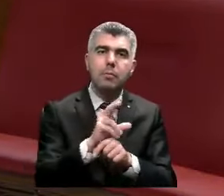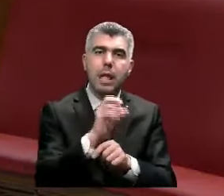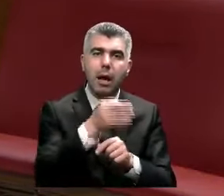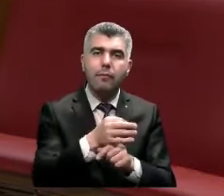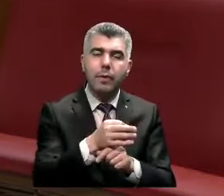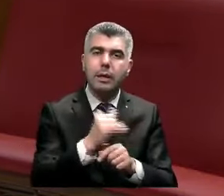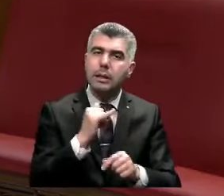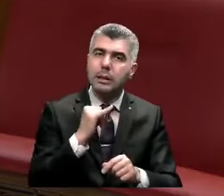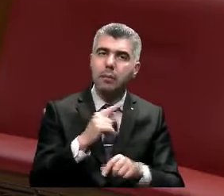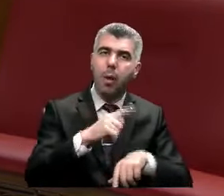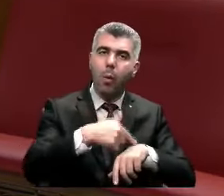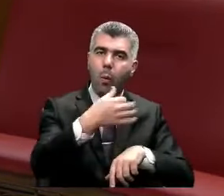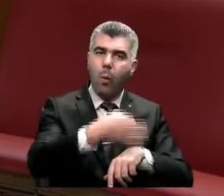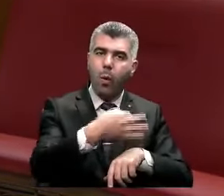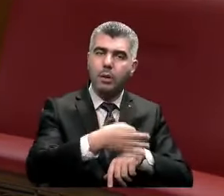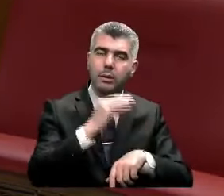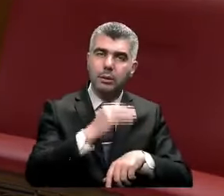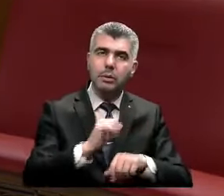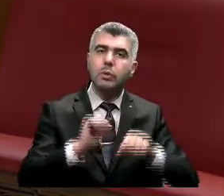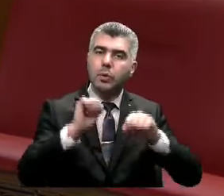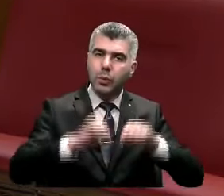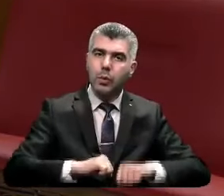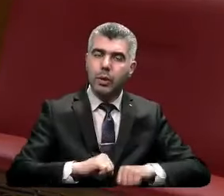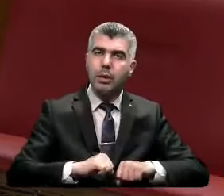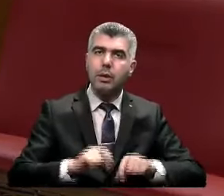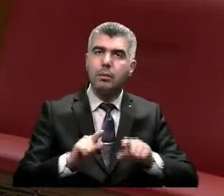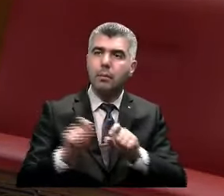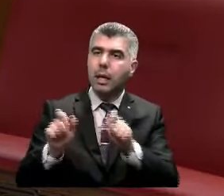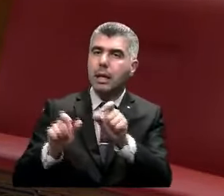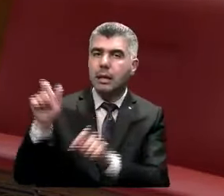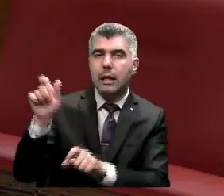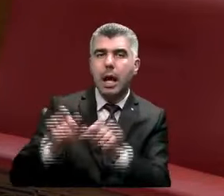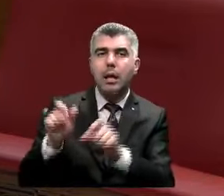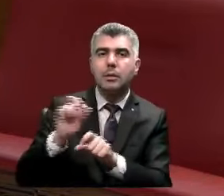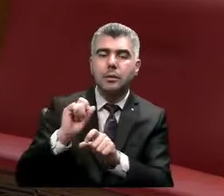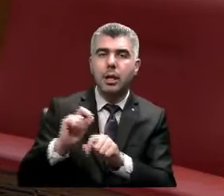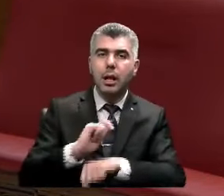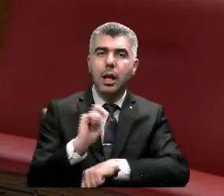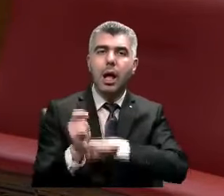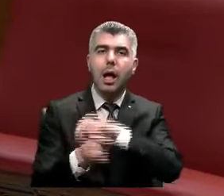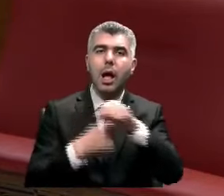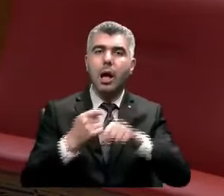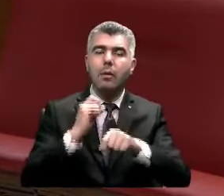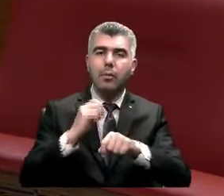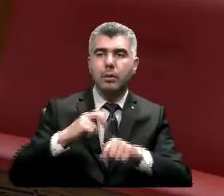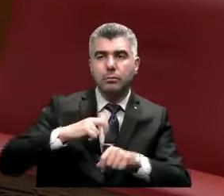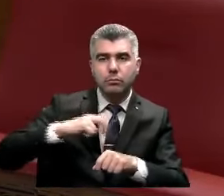منتظمة من أجل الاستجابة لحاجيات الساكنة القروية في إطار